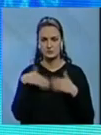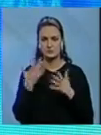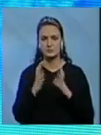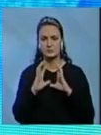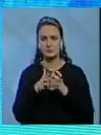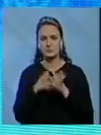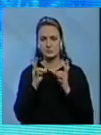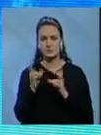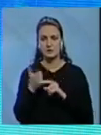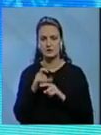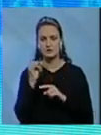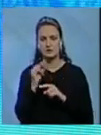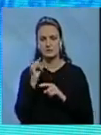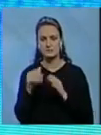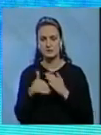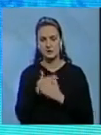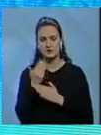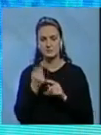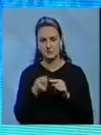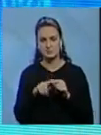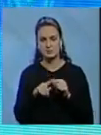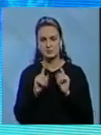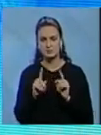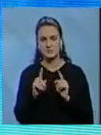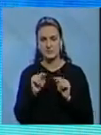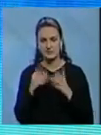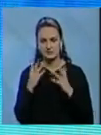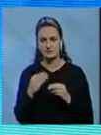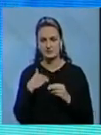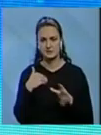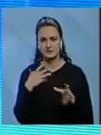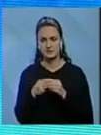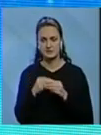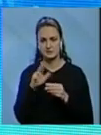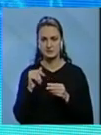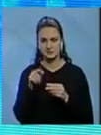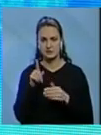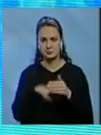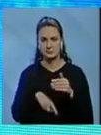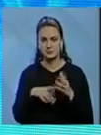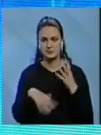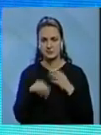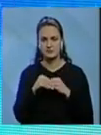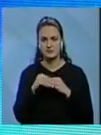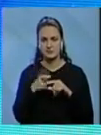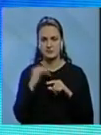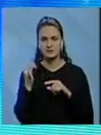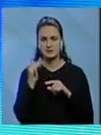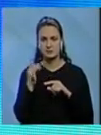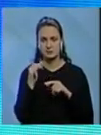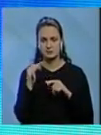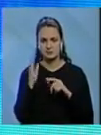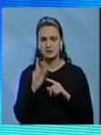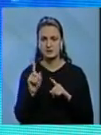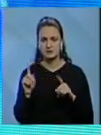სოფლიოში მომხდარ ძალიან საინტერესო სიახლეებს, ამიტომ გაატარეთ ეს დღე ჩვენთან ერთად და დარწმუნდებით, რომ ირგვლივ ბევრი საინტერესო და